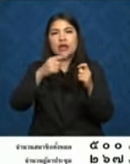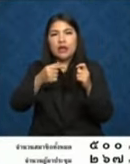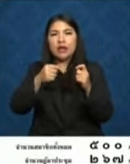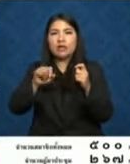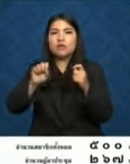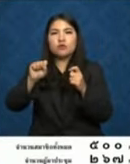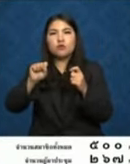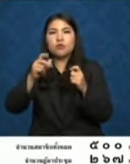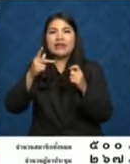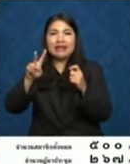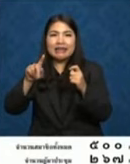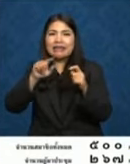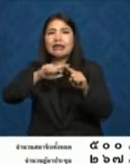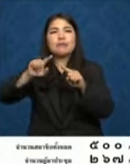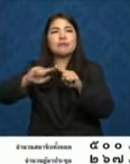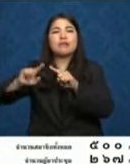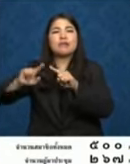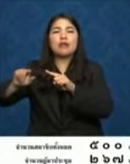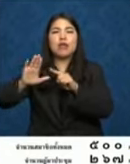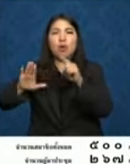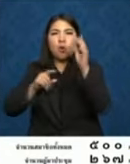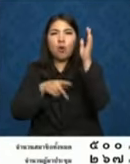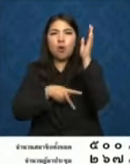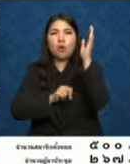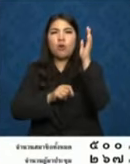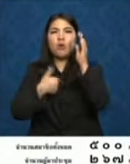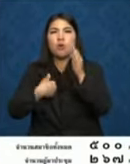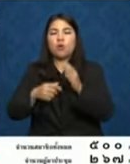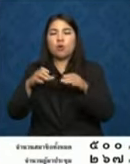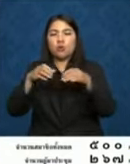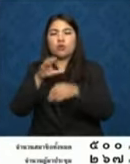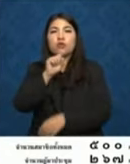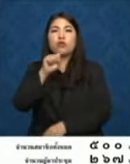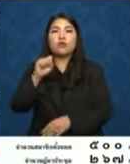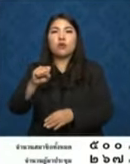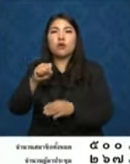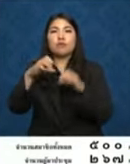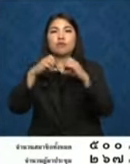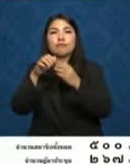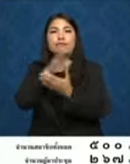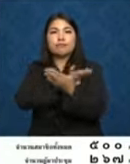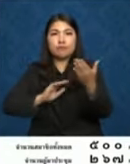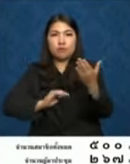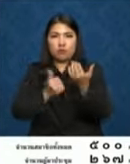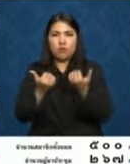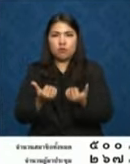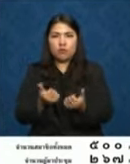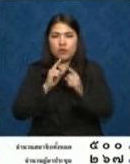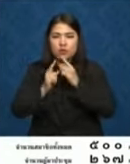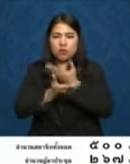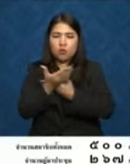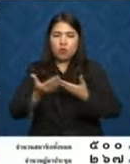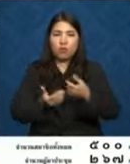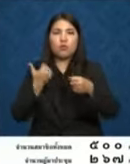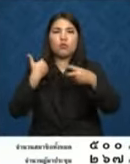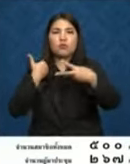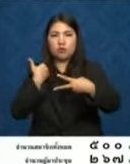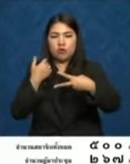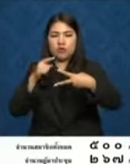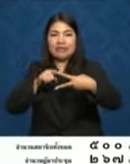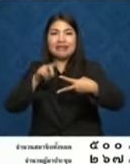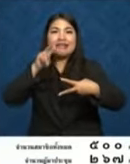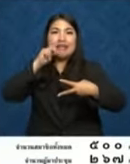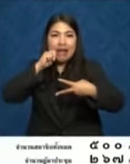ภอสุขีรินทร์พักภูมิใจไทยท่านประธานครับผมมีเรื่องหารือท่านประธานอยู่2เรื่องหลักๆครับเรื่องแรกคือเรื่องน้